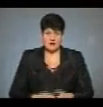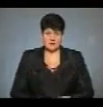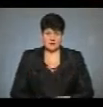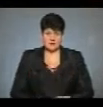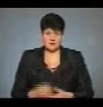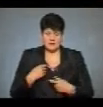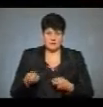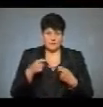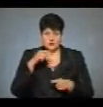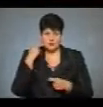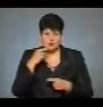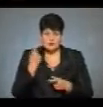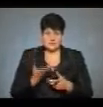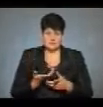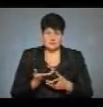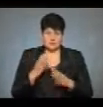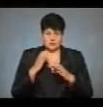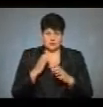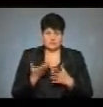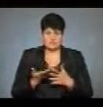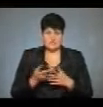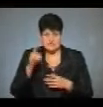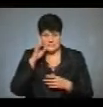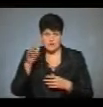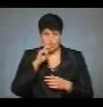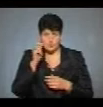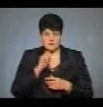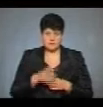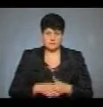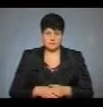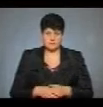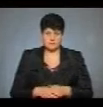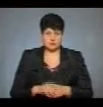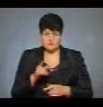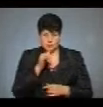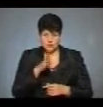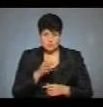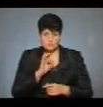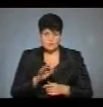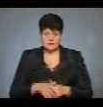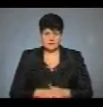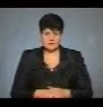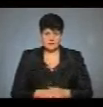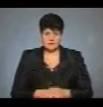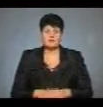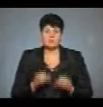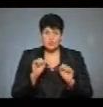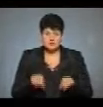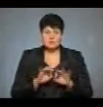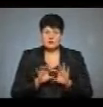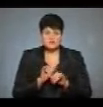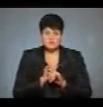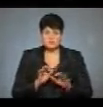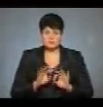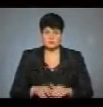Ми завозимо російські запчастини, в той же час кличемо слава Україні і Бандері. Чого ви не можете пояснити? Чи можете пояснити, що? Прошу. Ви можете пояснити, чи не можете